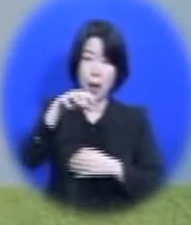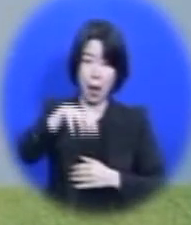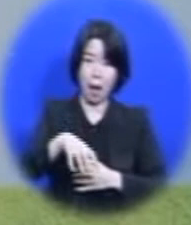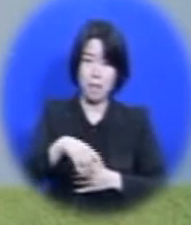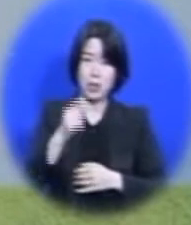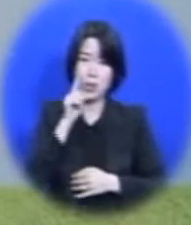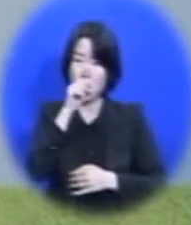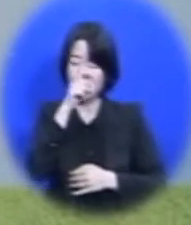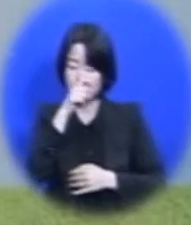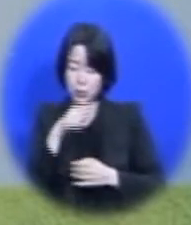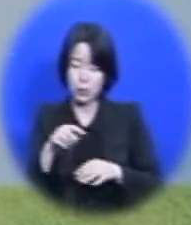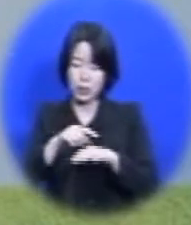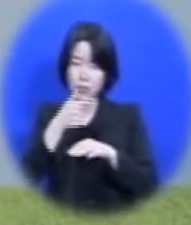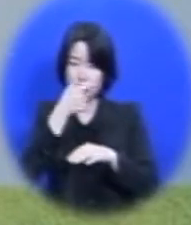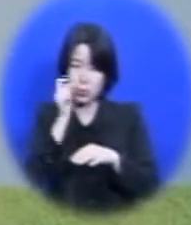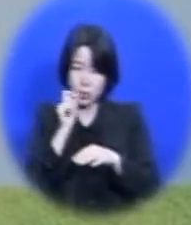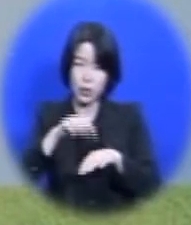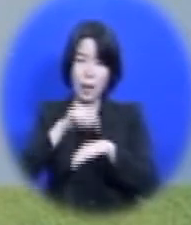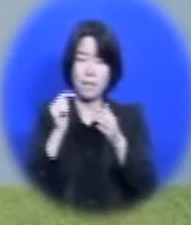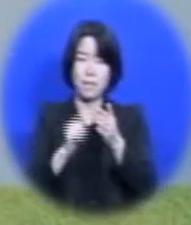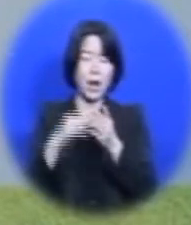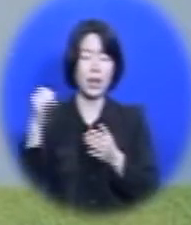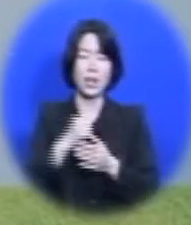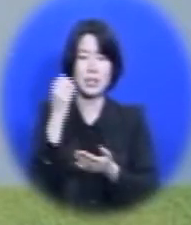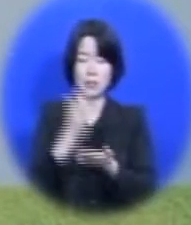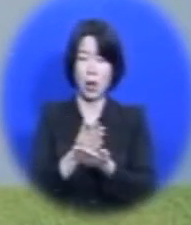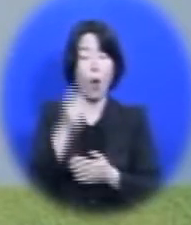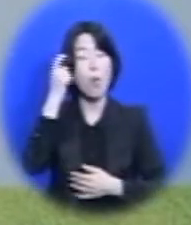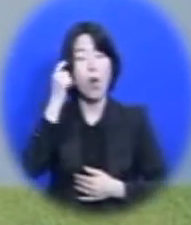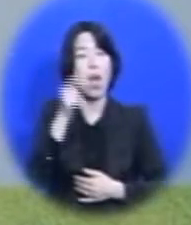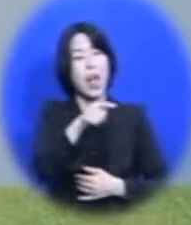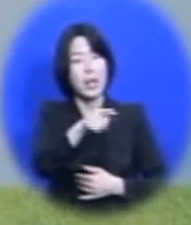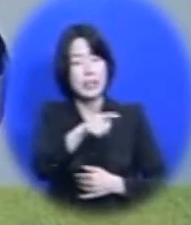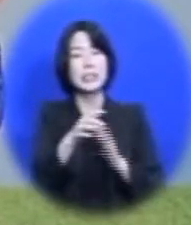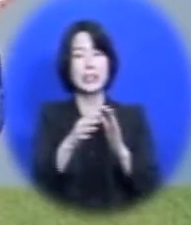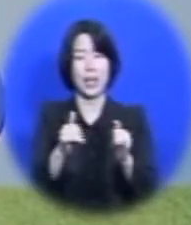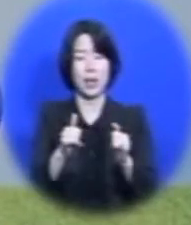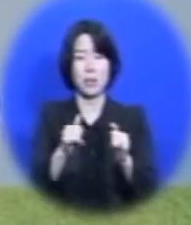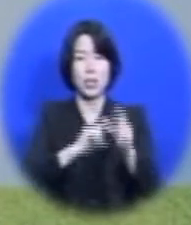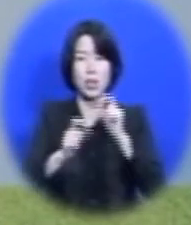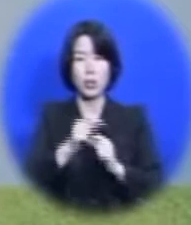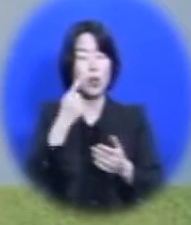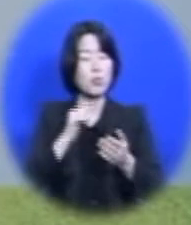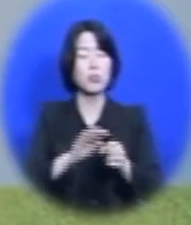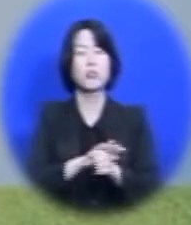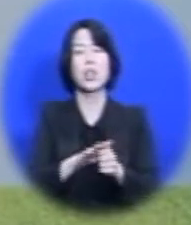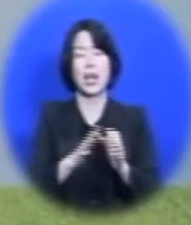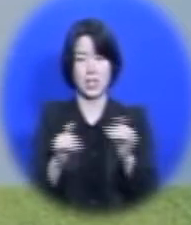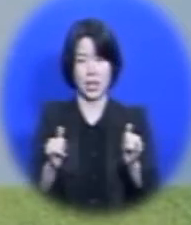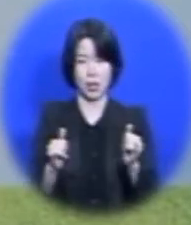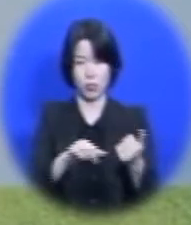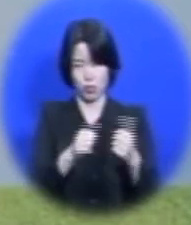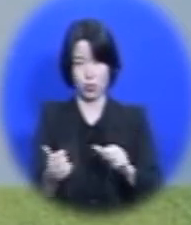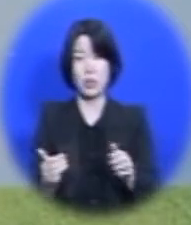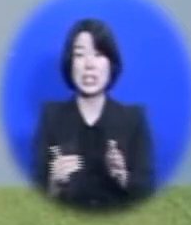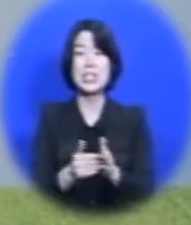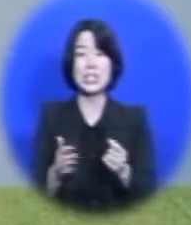필요도 없다. 왜? 불쌍한 사람이니까. 죽으면 끝나는 사람은 불쌍한 사람이라는.